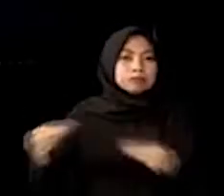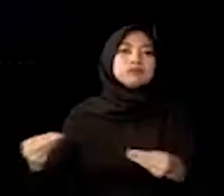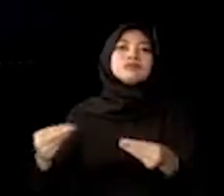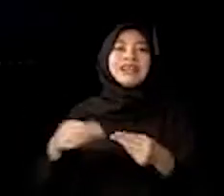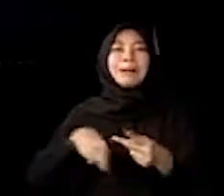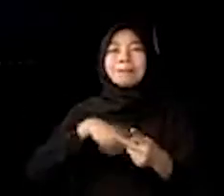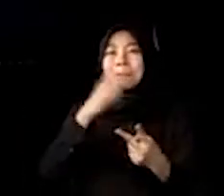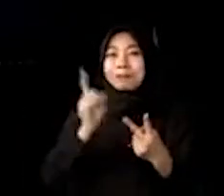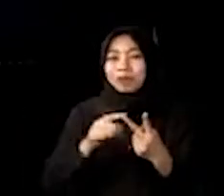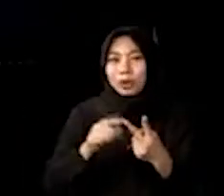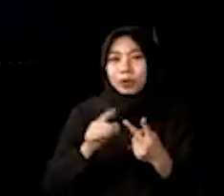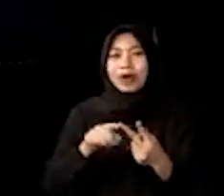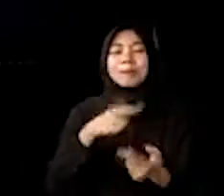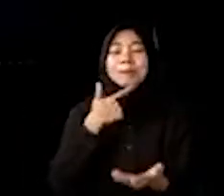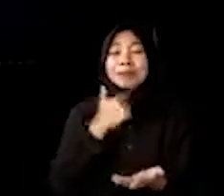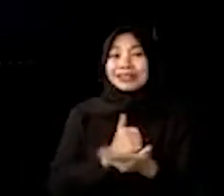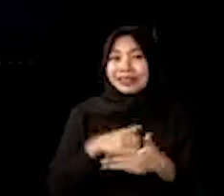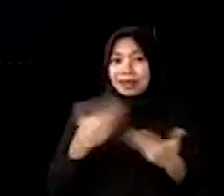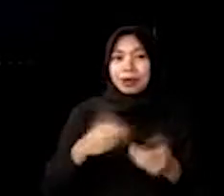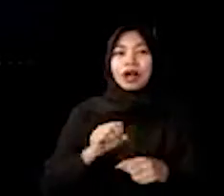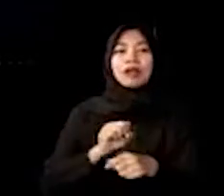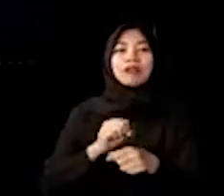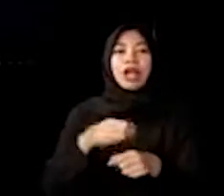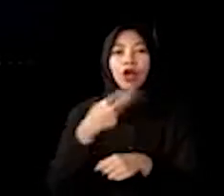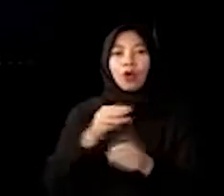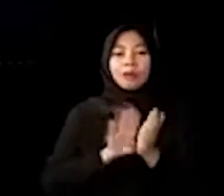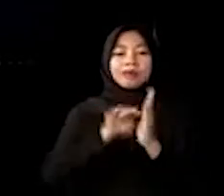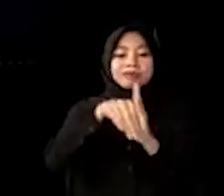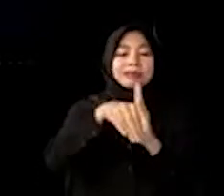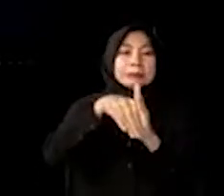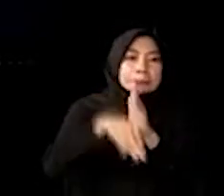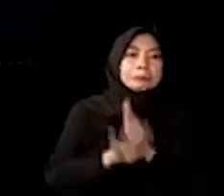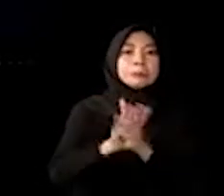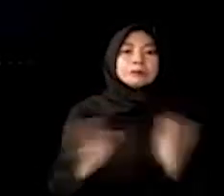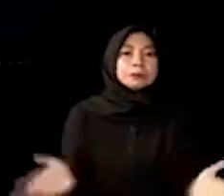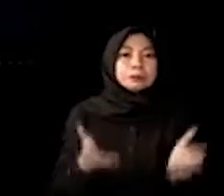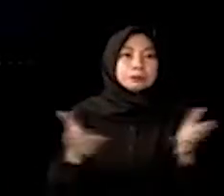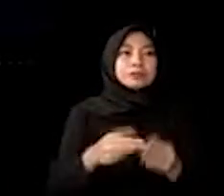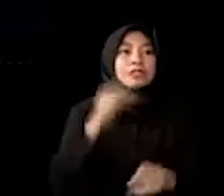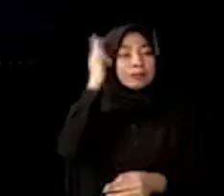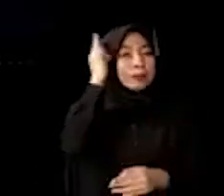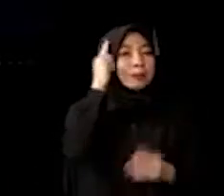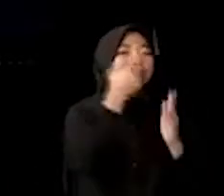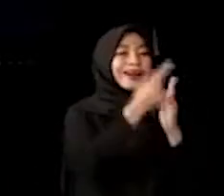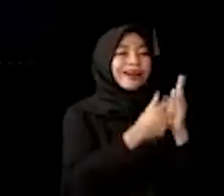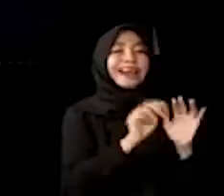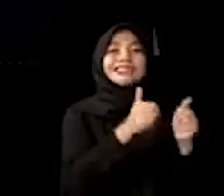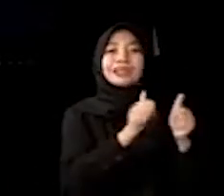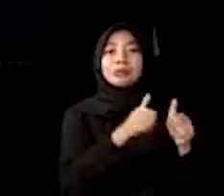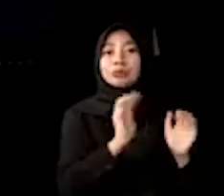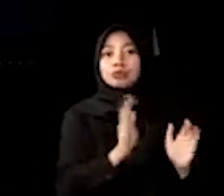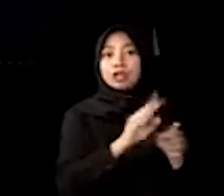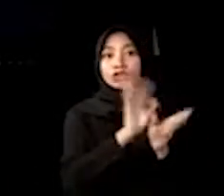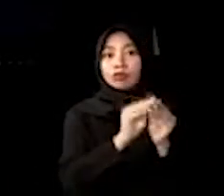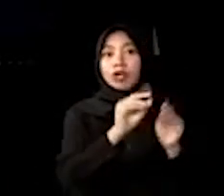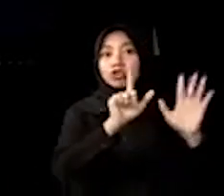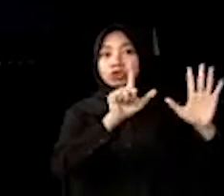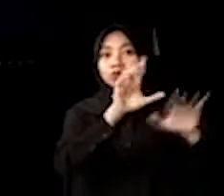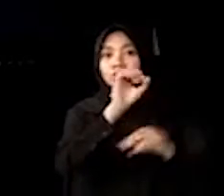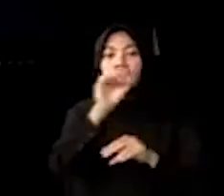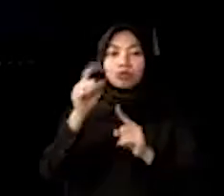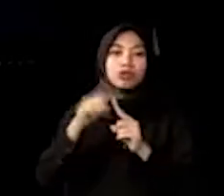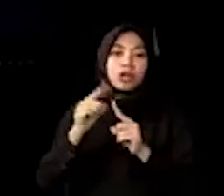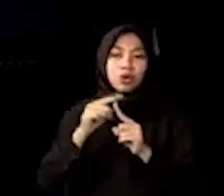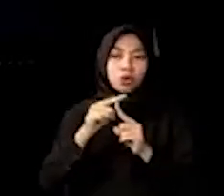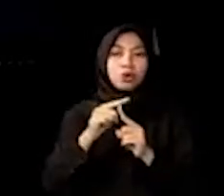penting juga adalah bagaimana memulihkan ekonomi nasional pemerintah sudah menyediapkan anggaran hampir 700 triliun untuk